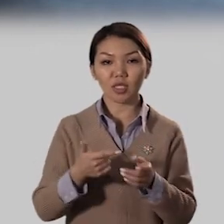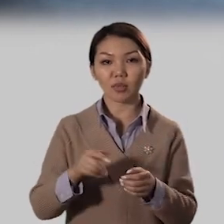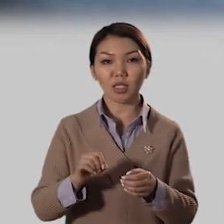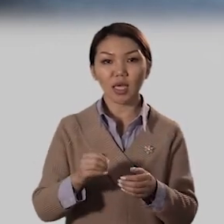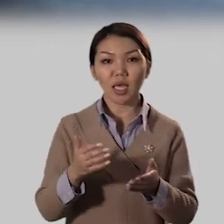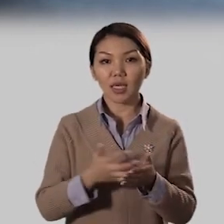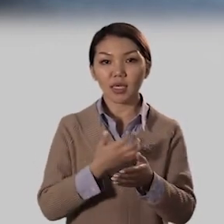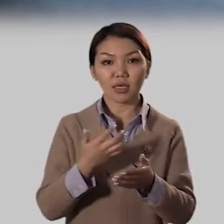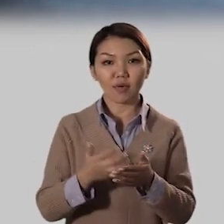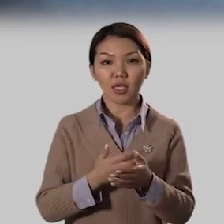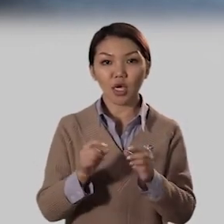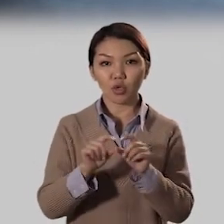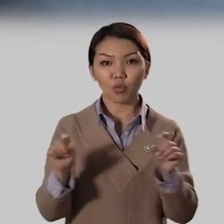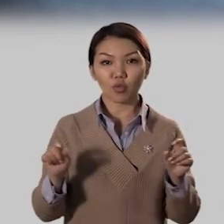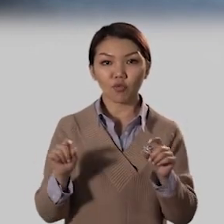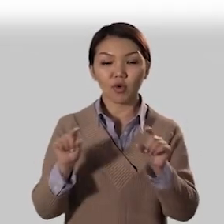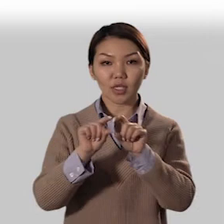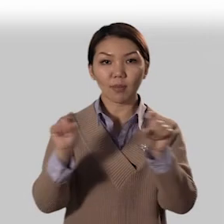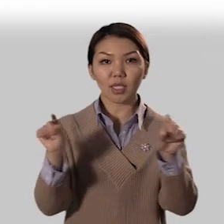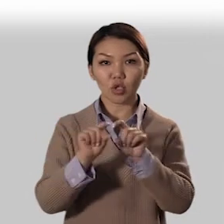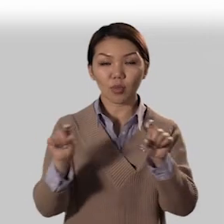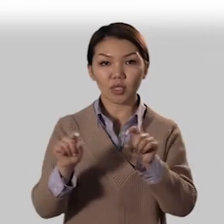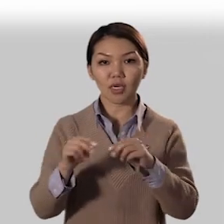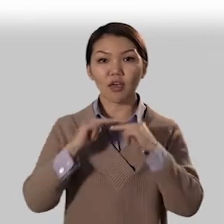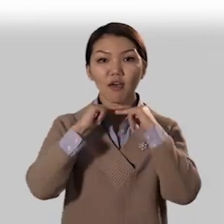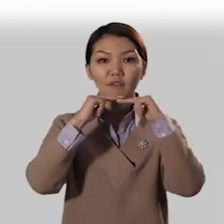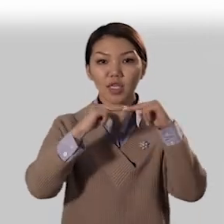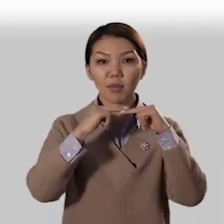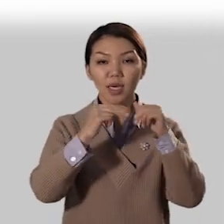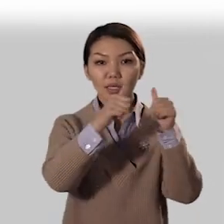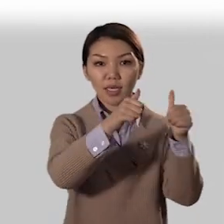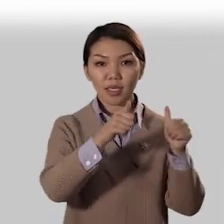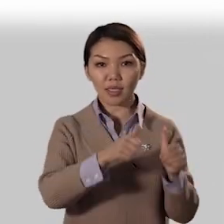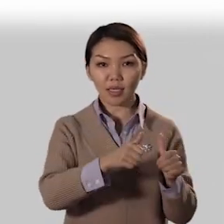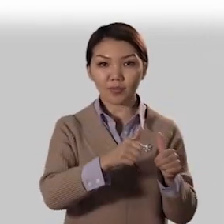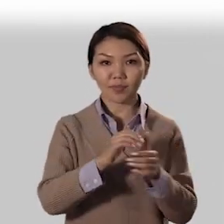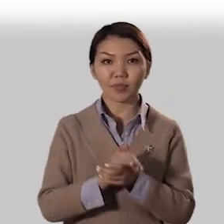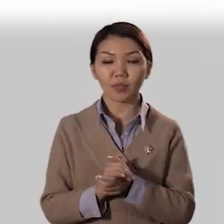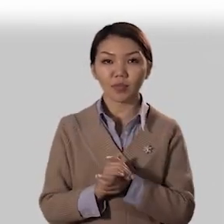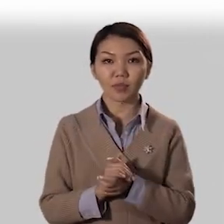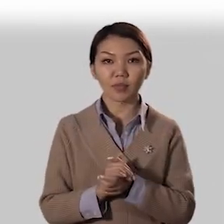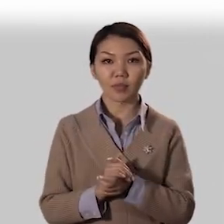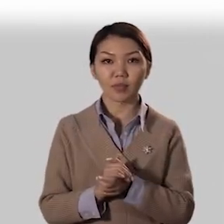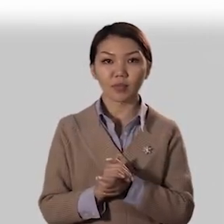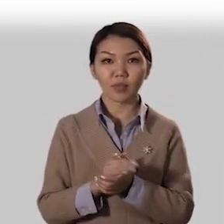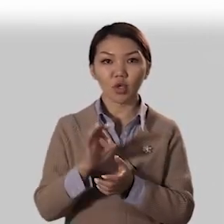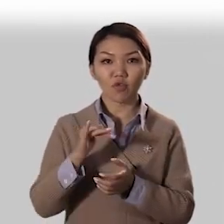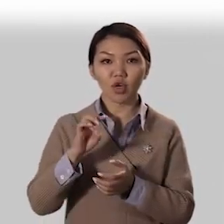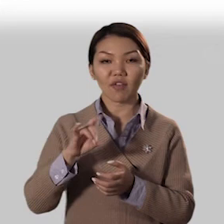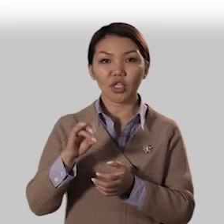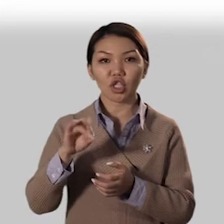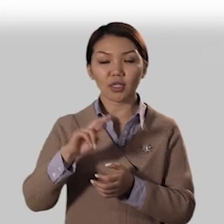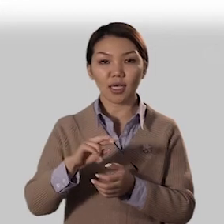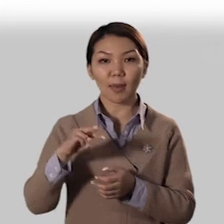в пословицах внимание на экран орфографическая минутка